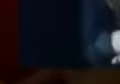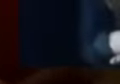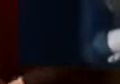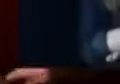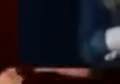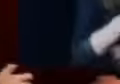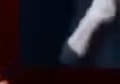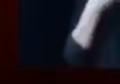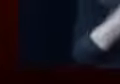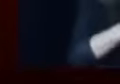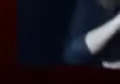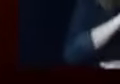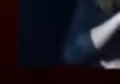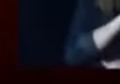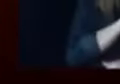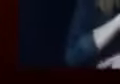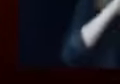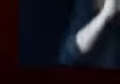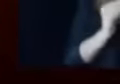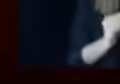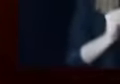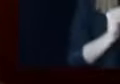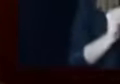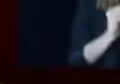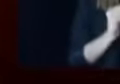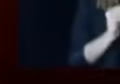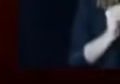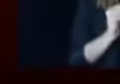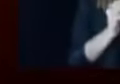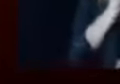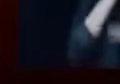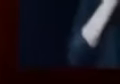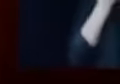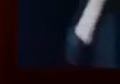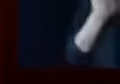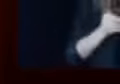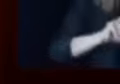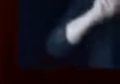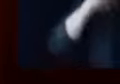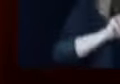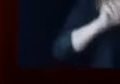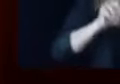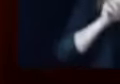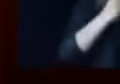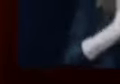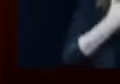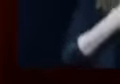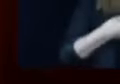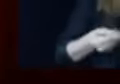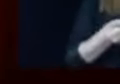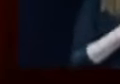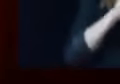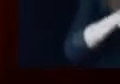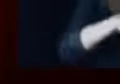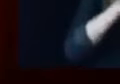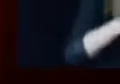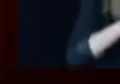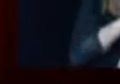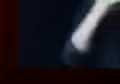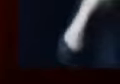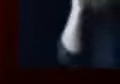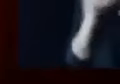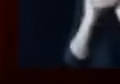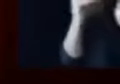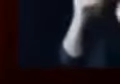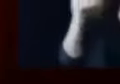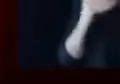tu occupi qualcosa a Milano, che sia un terreno agricolo, che sia un'abitazione, tu hai una corsia preferenziale nell'ottenere le abitazioni